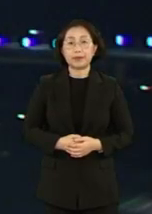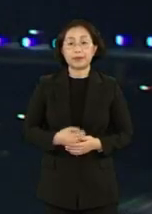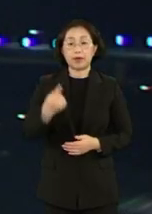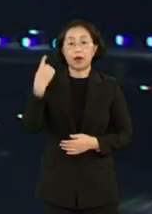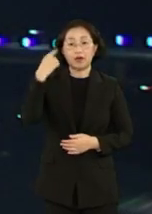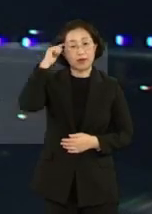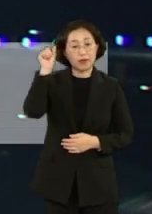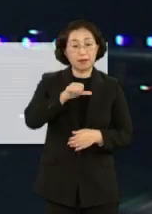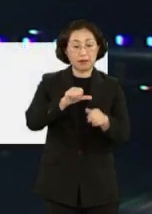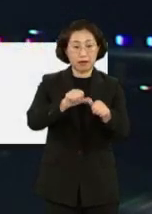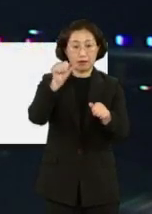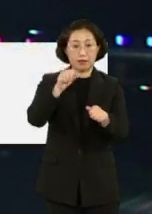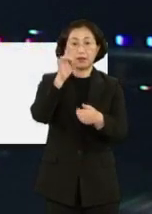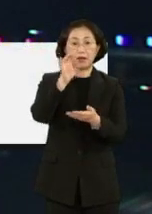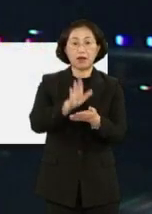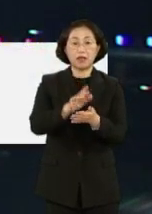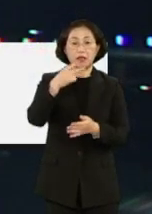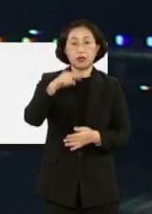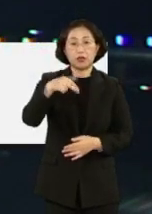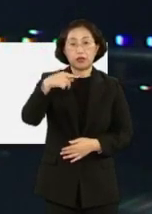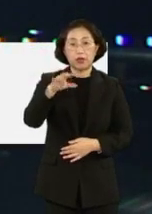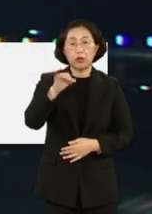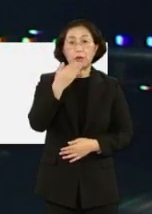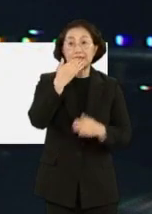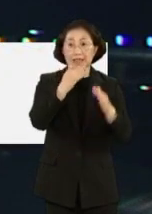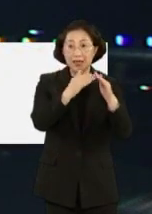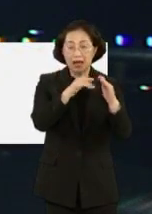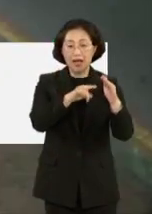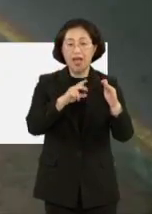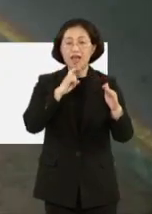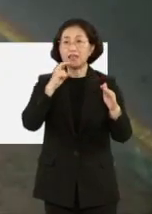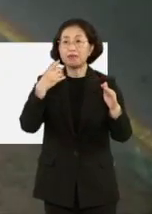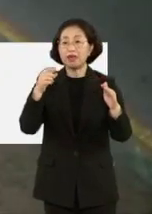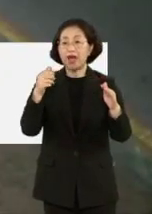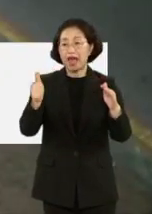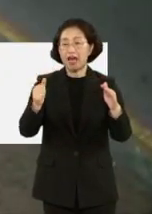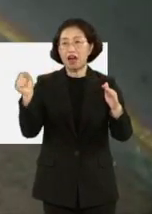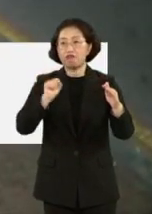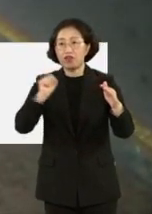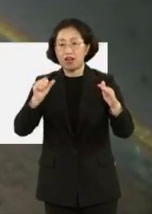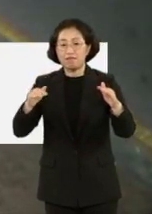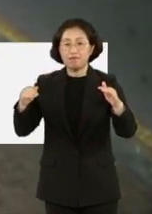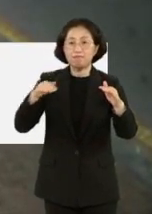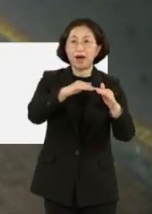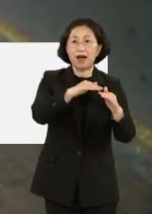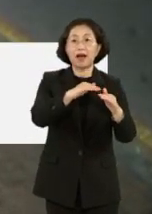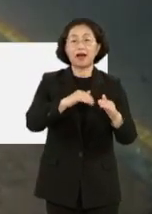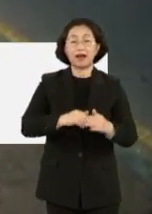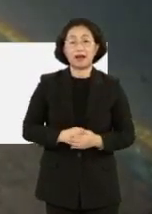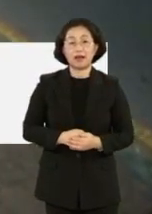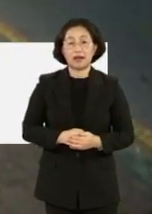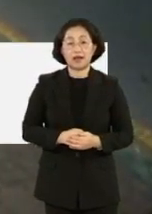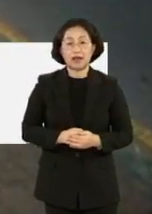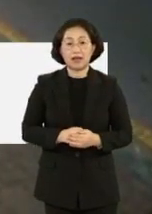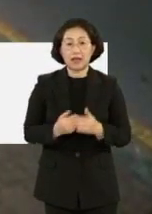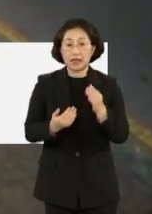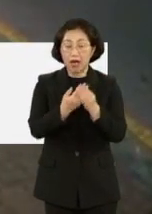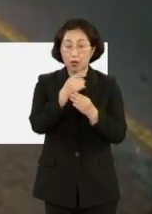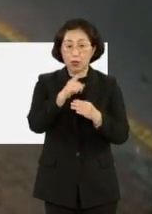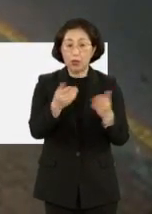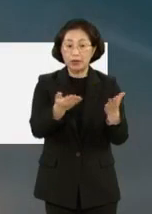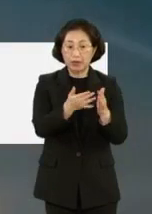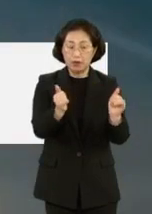어제 새벽 5시쯤 천안시 두정동의 한 식당에 20대 남성 A씨가 몰던 차량이 돌진했습니다. 이 사고로